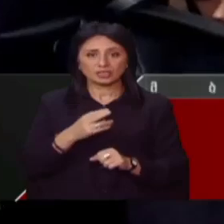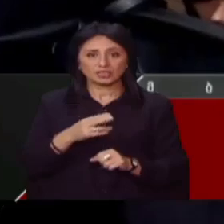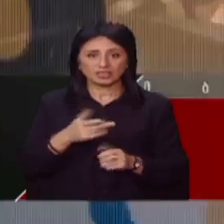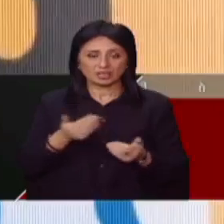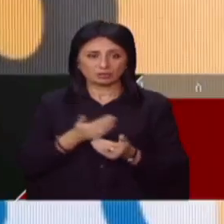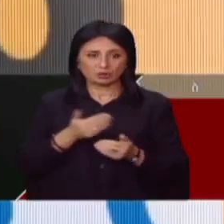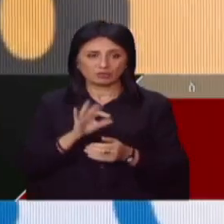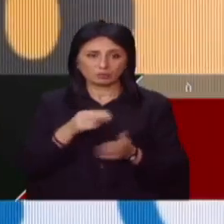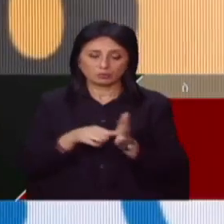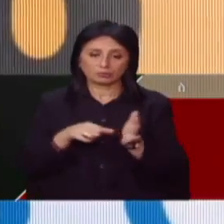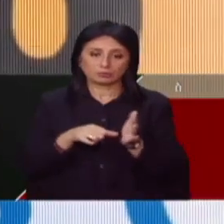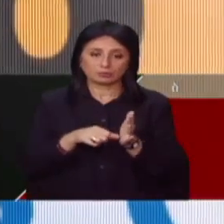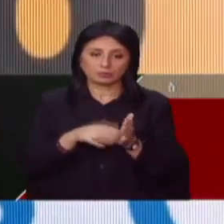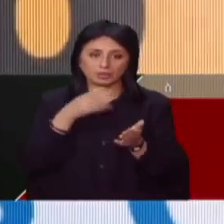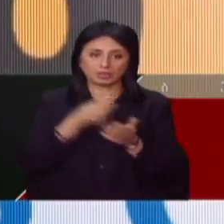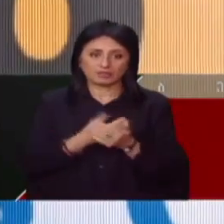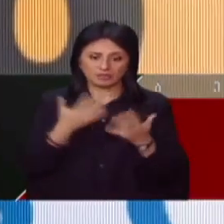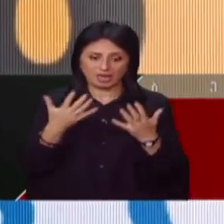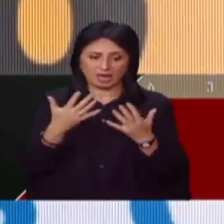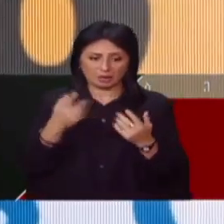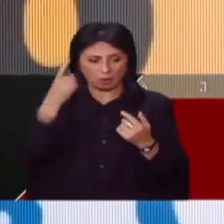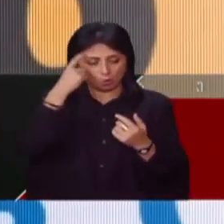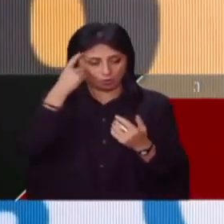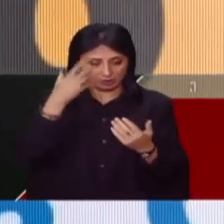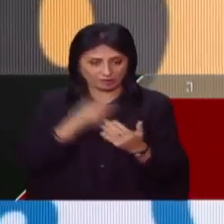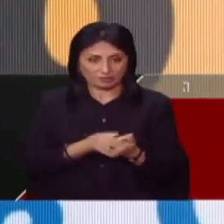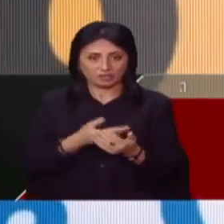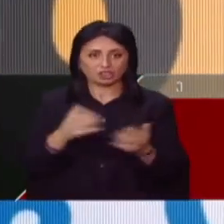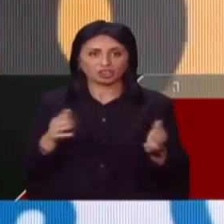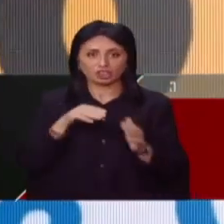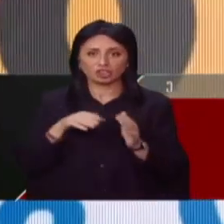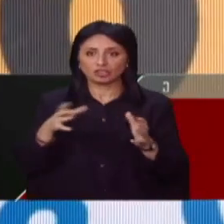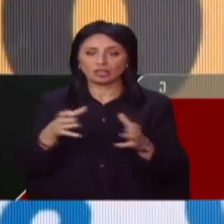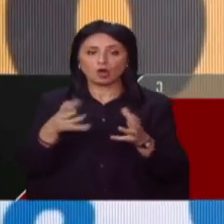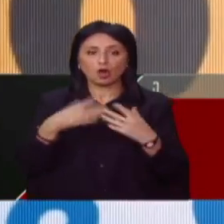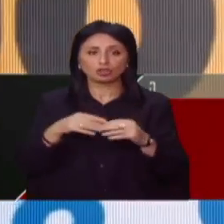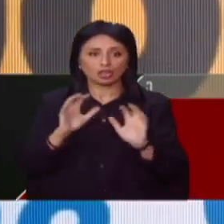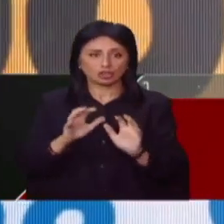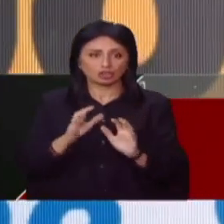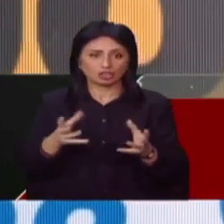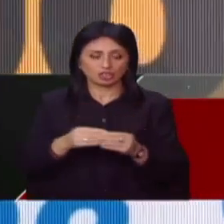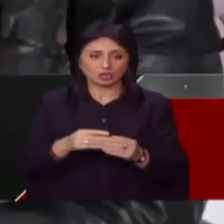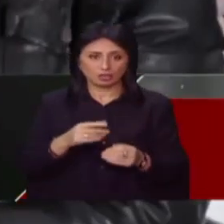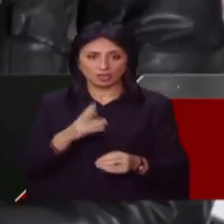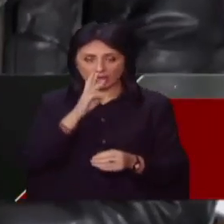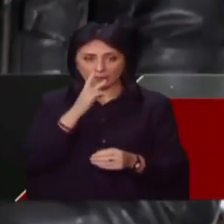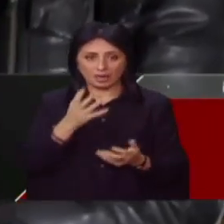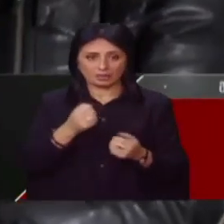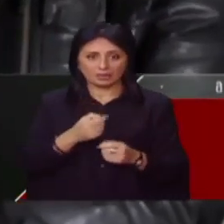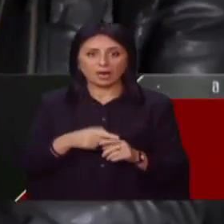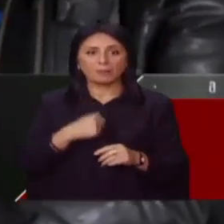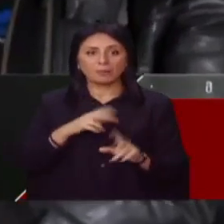კმაყოფაზე მყოფი ადამიანები, ვისაც შეუძლია თავისი ხელებით, გონებით შეინახოს თავისი ოჯახი და თავისი ღირსეული ხელფასით. მე